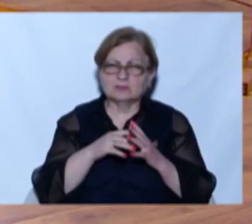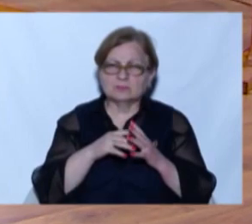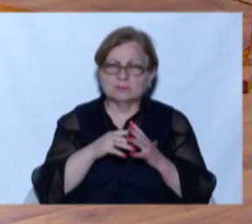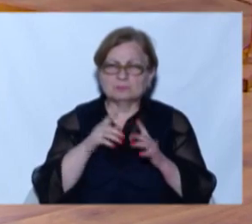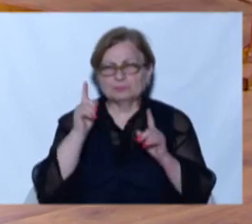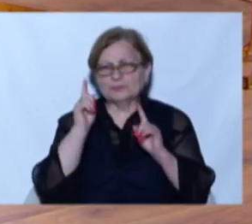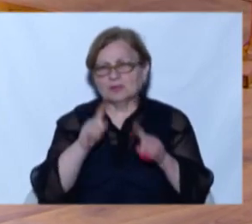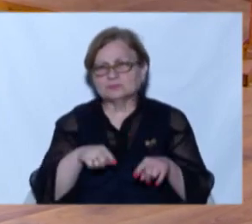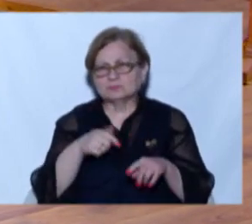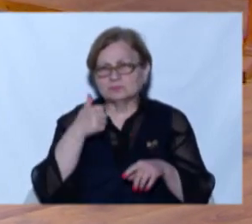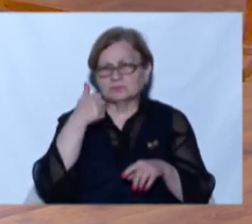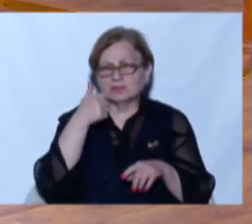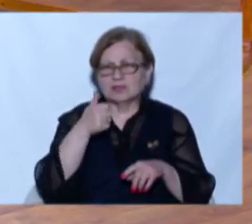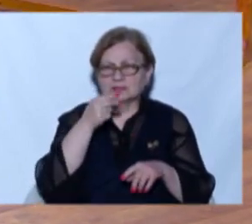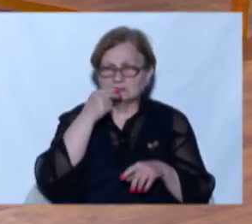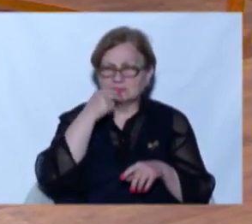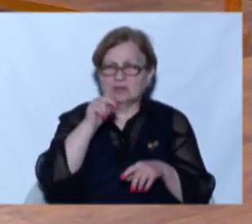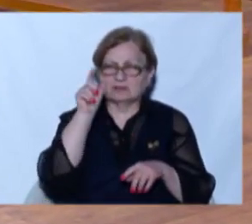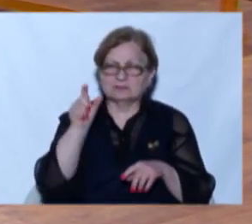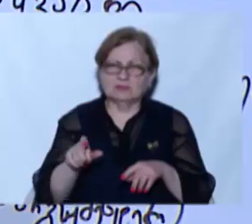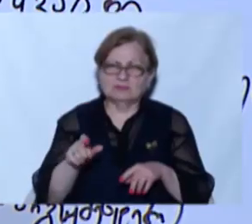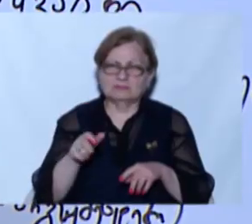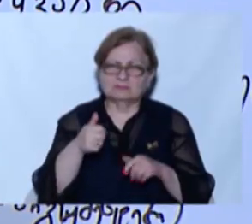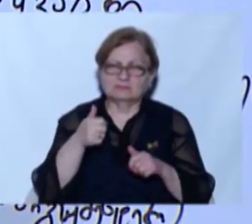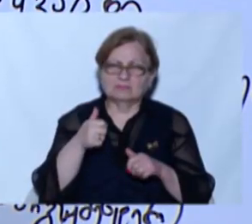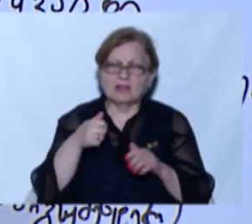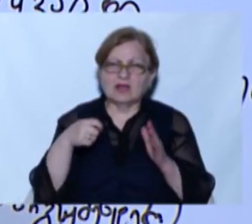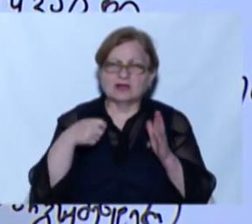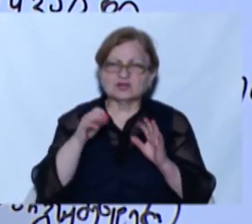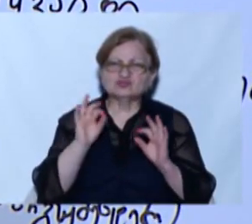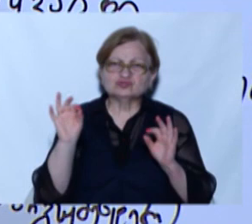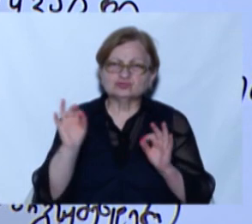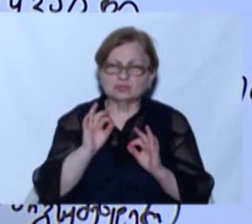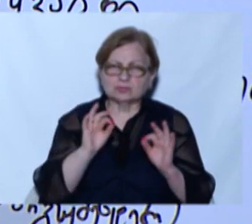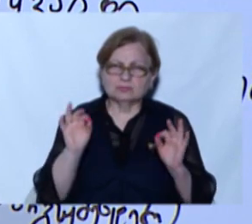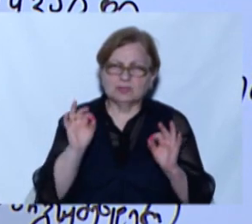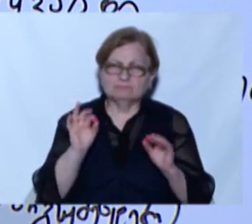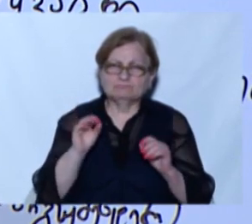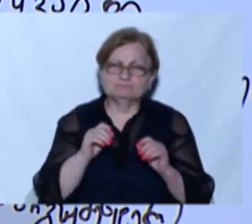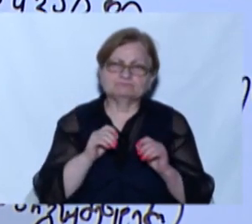ადამიანმა, უნიჭიერესმა ხელოვანმა, რეჟისორმა,